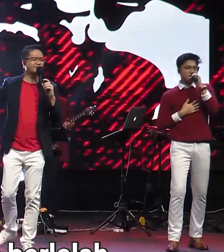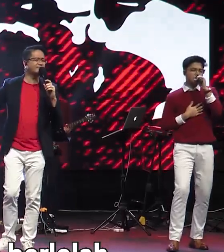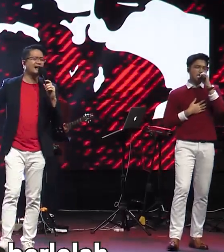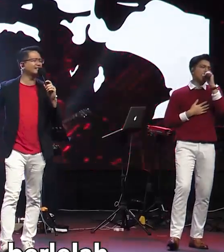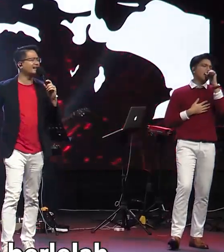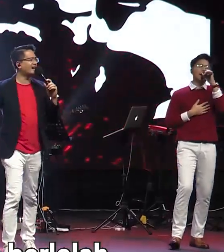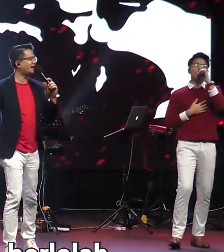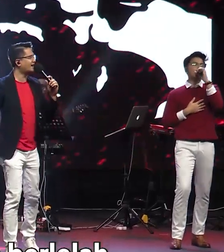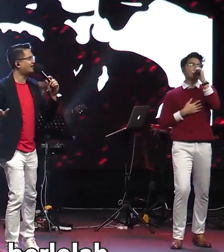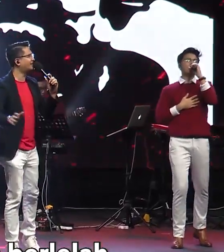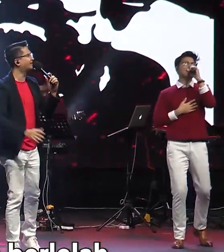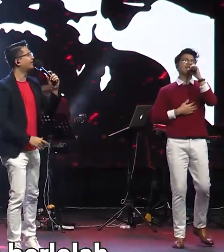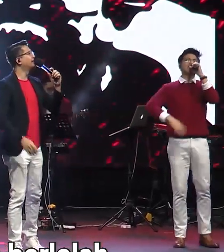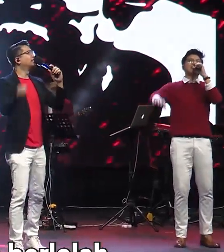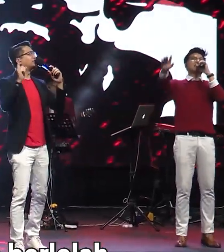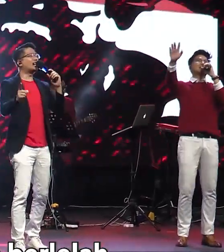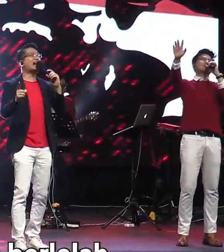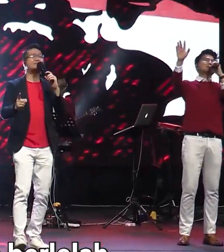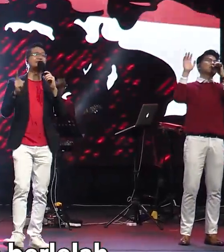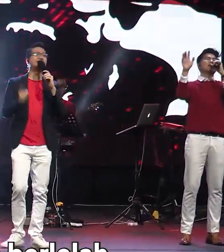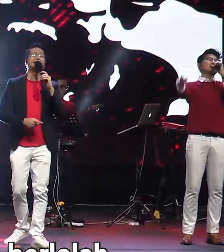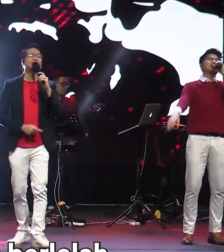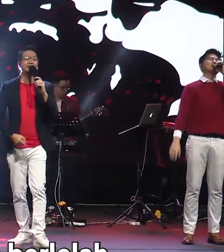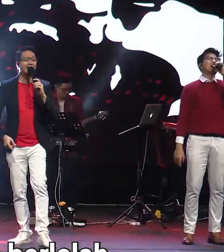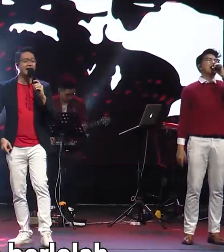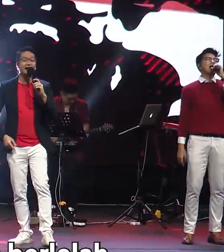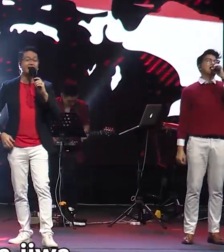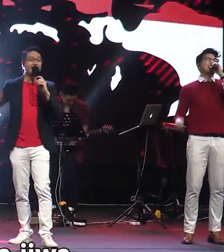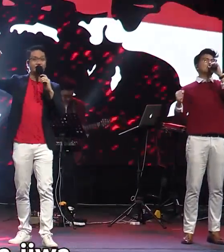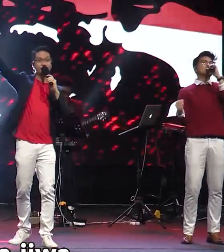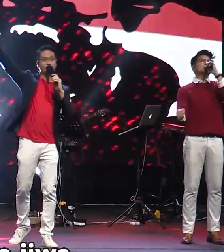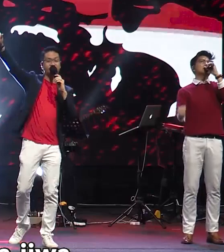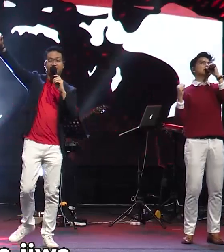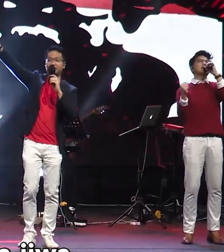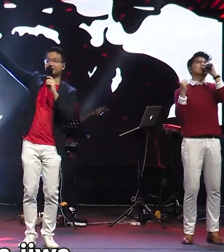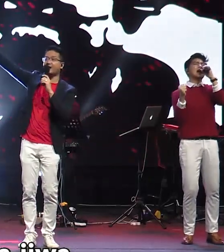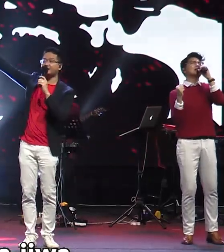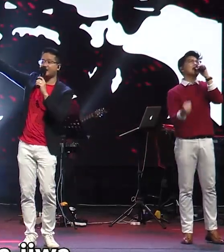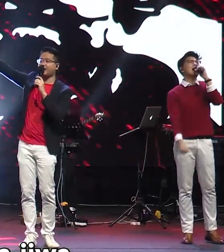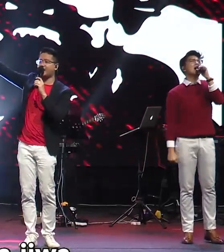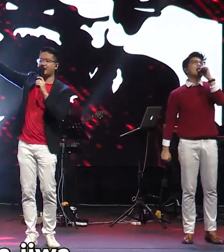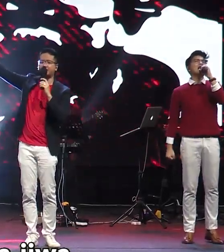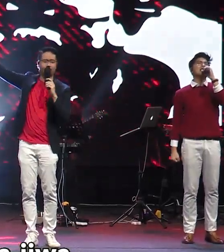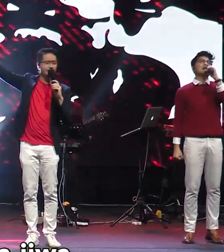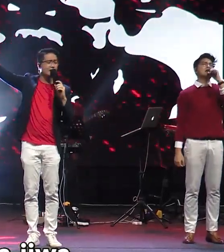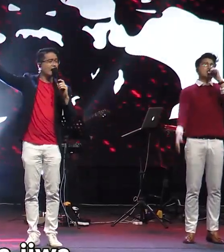Kobarkan semangat, jangan berlelah, ikuti